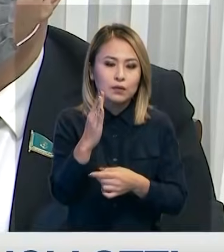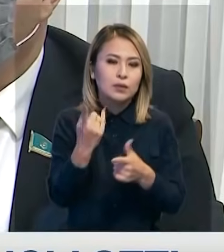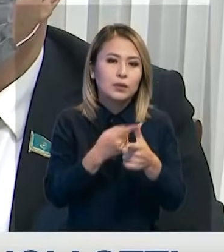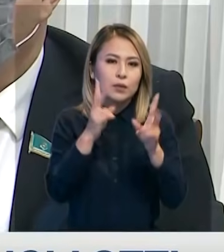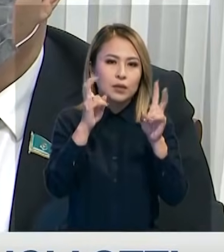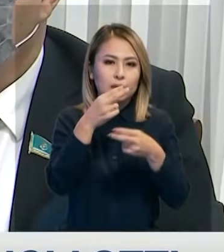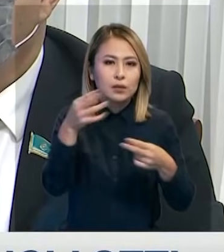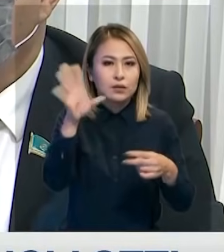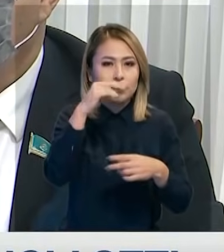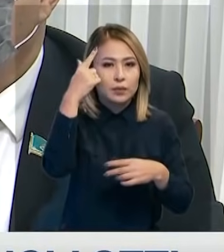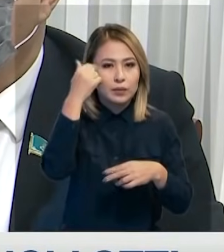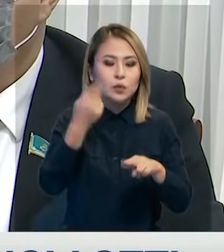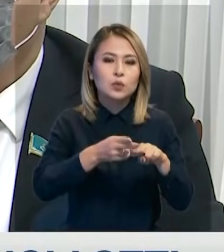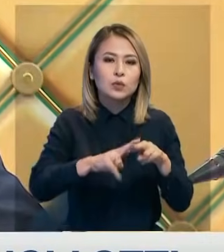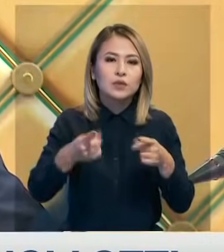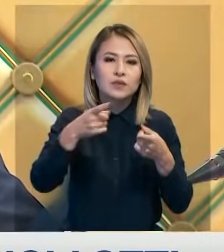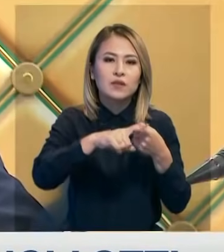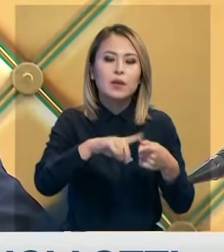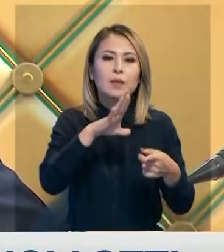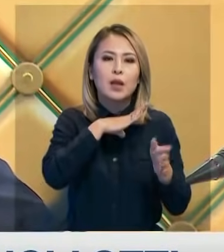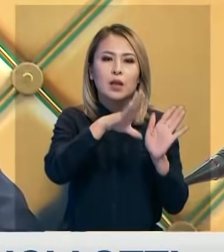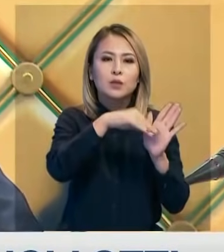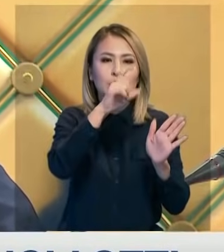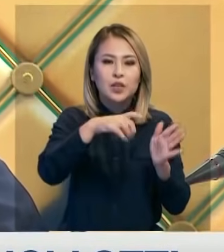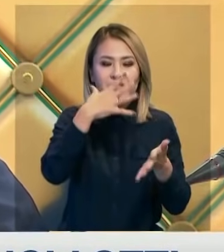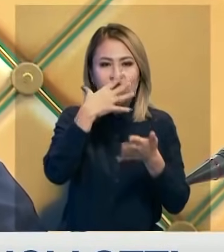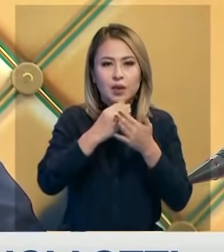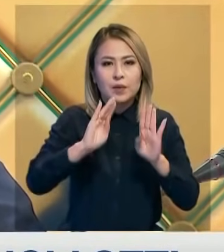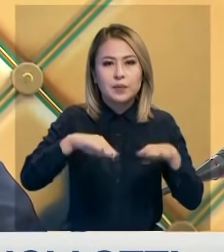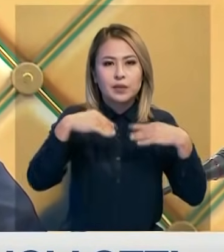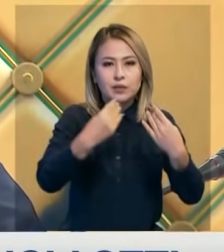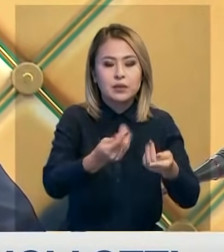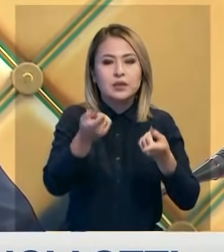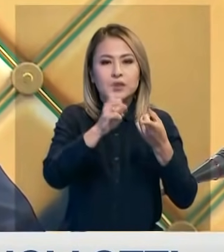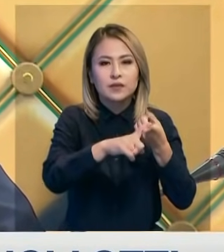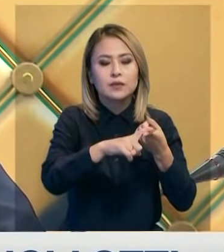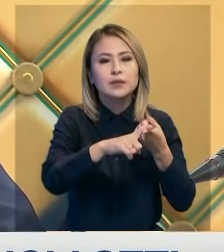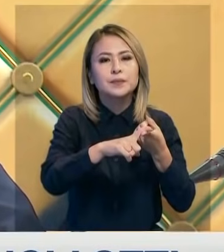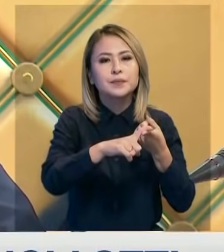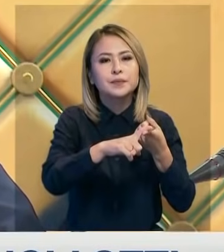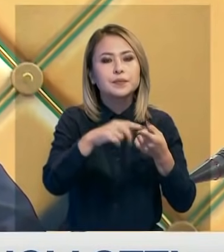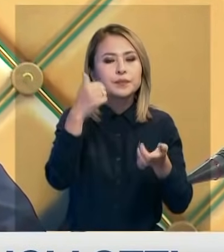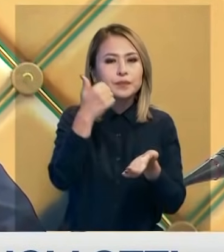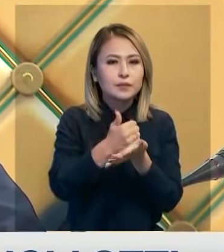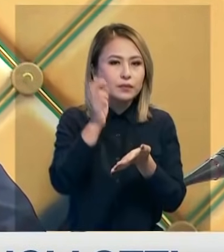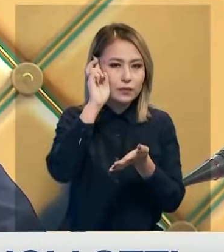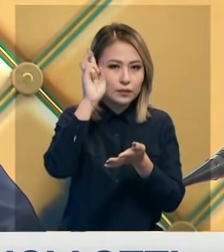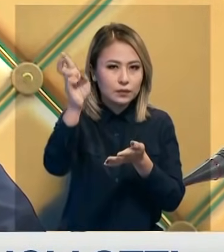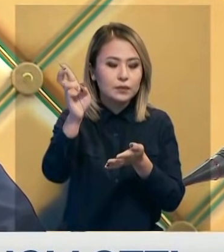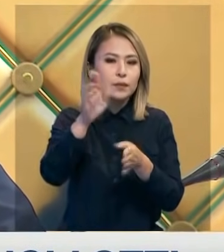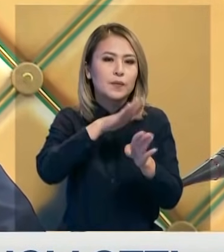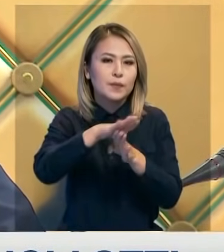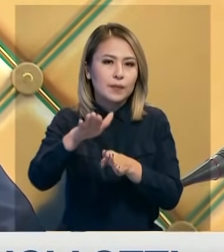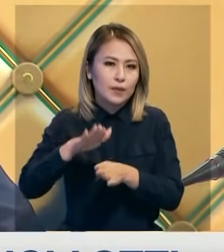аталатынын білесіздер. Осы орайда депутаттық топ өзіне берілген өкілеттіктер аясында президент тапсырмаларының